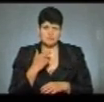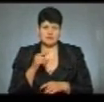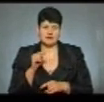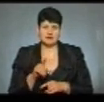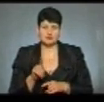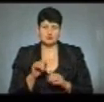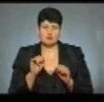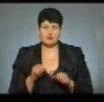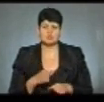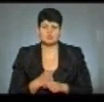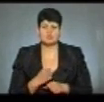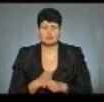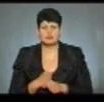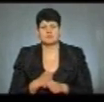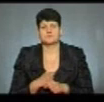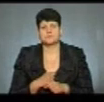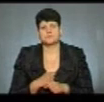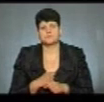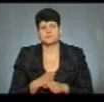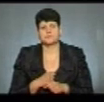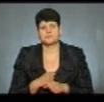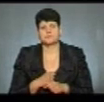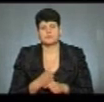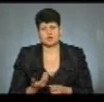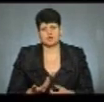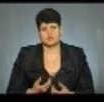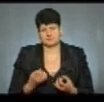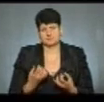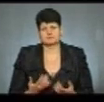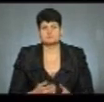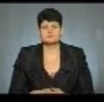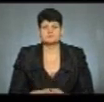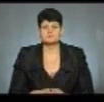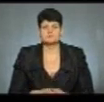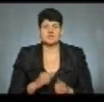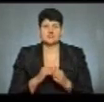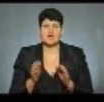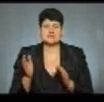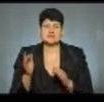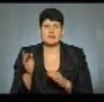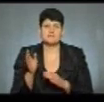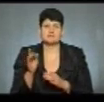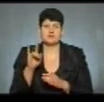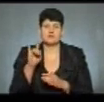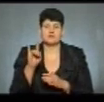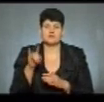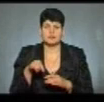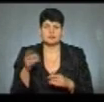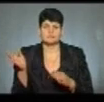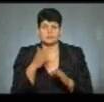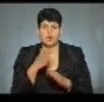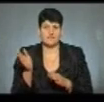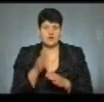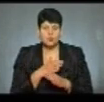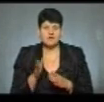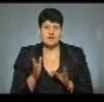що можемо зробити в побутовому житті. Часте провітрювання приміщень. Це говориться про житлові